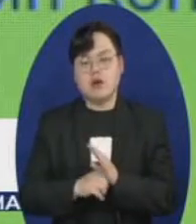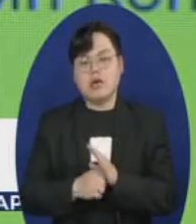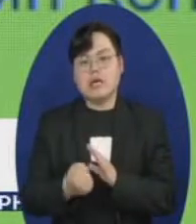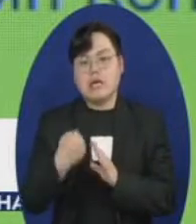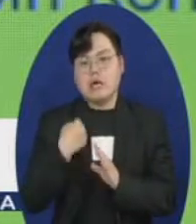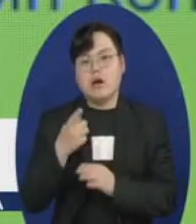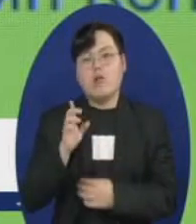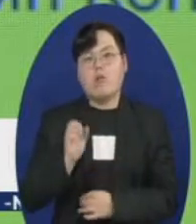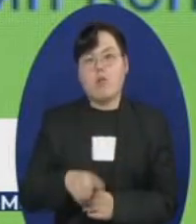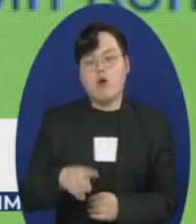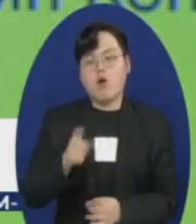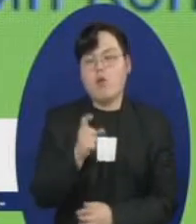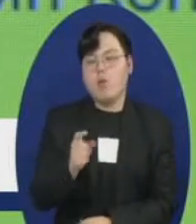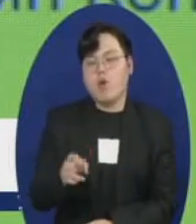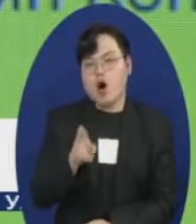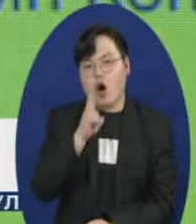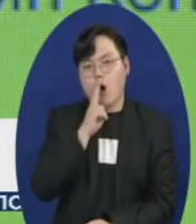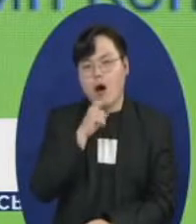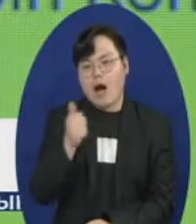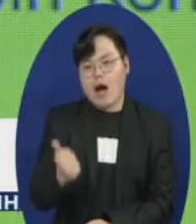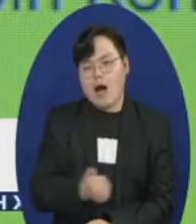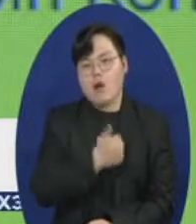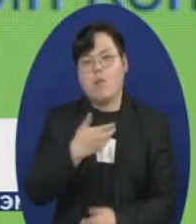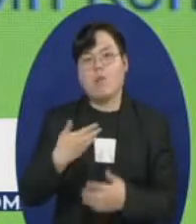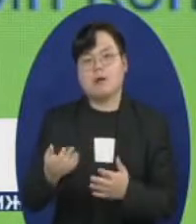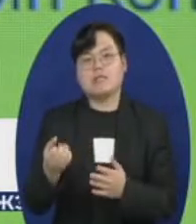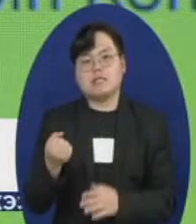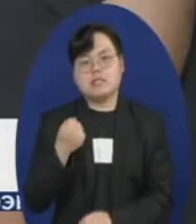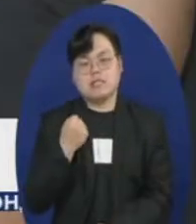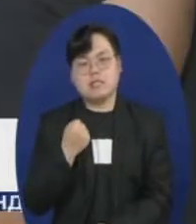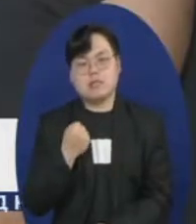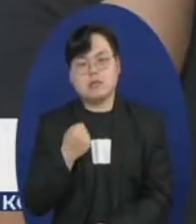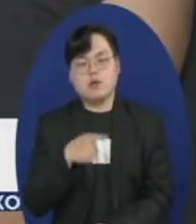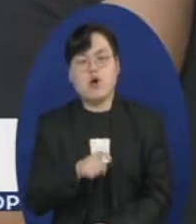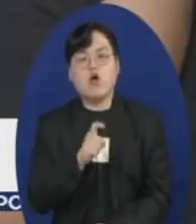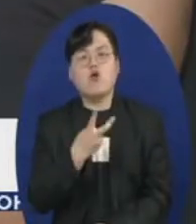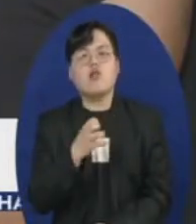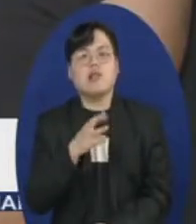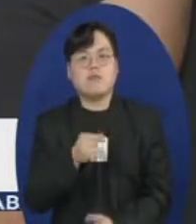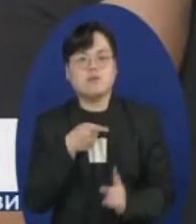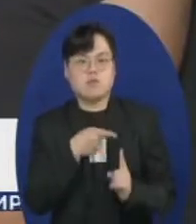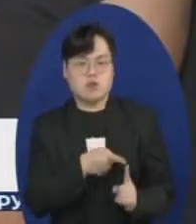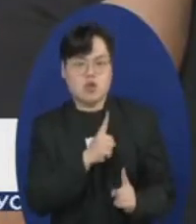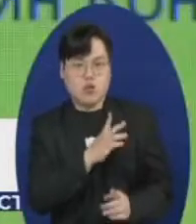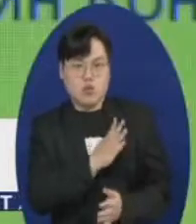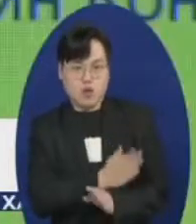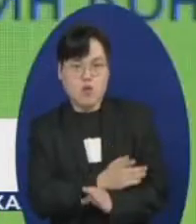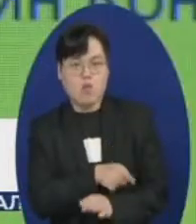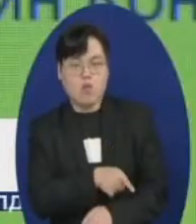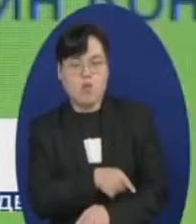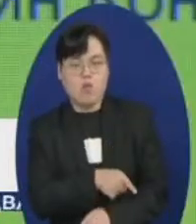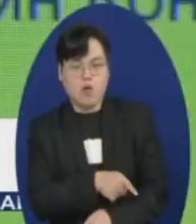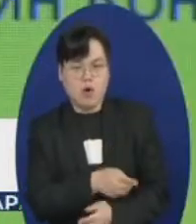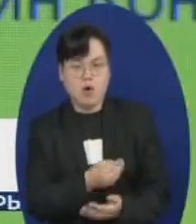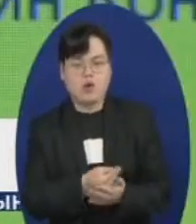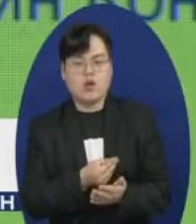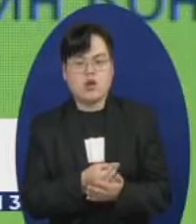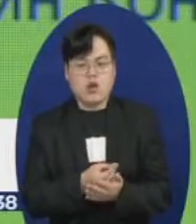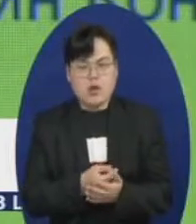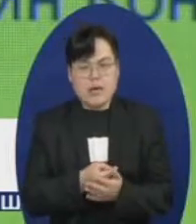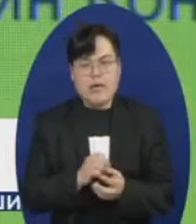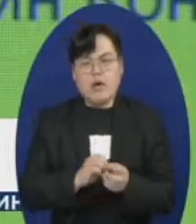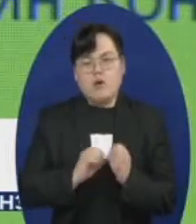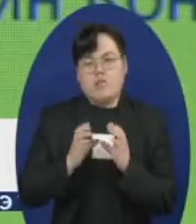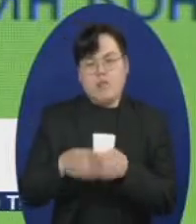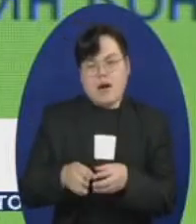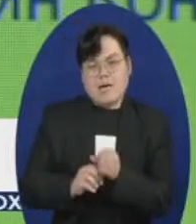Ингээд бид нар ард түмнийхээ хүнсийг хангаж эхэлнэ. Жишээлбэл зөвхөн хөдөлмжийн ажилгүй явж. Хүнсний эрдэмтдийнх судалгааны хөрөнгөнд байгуулах